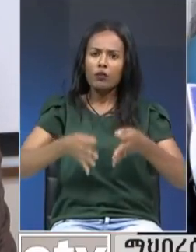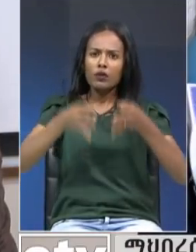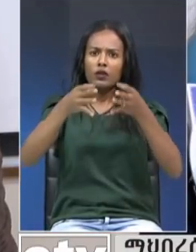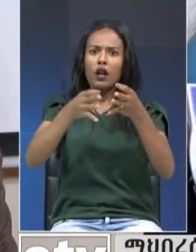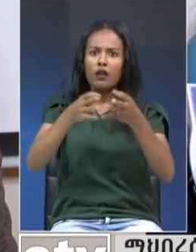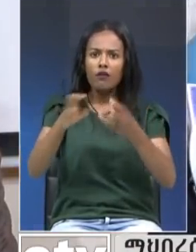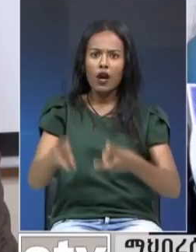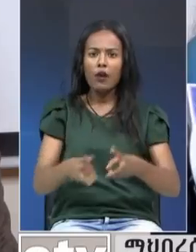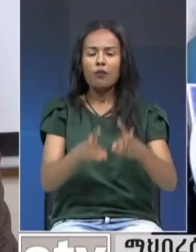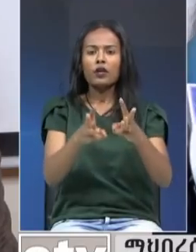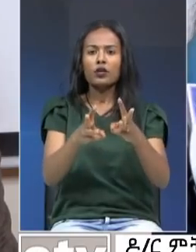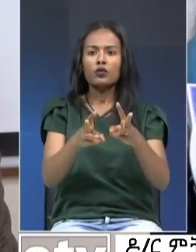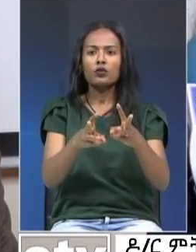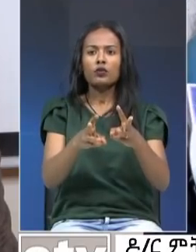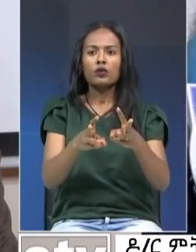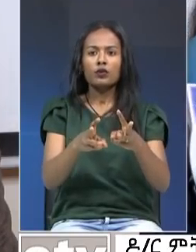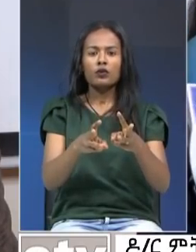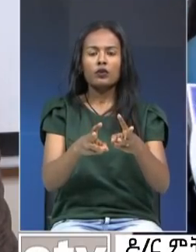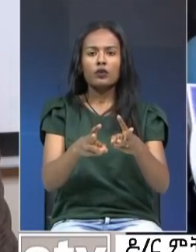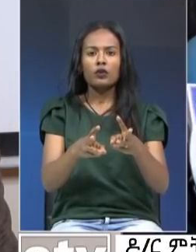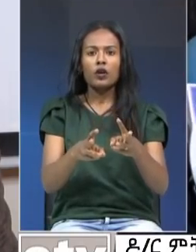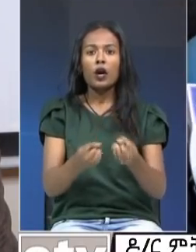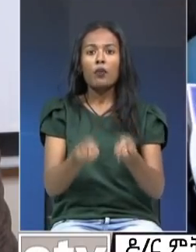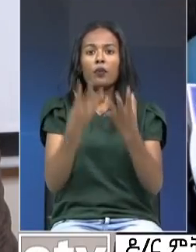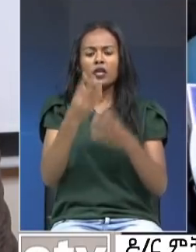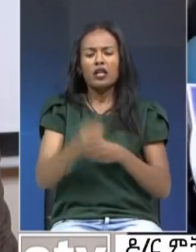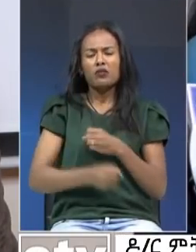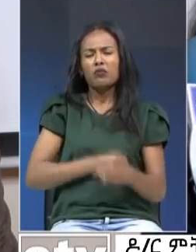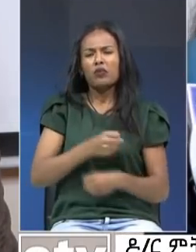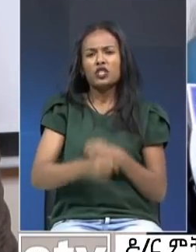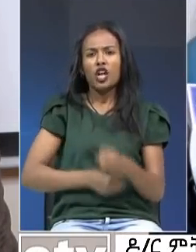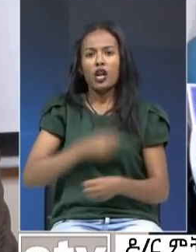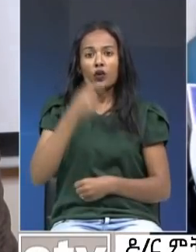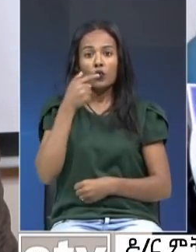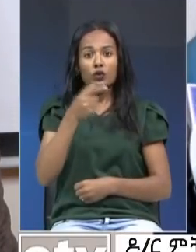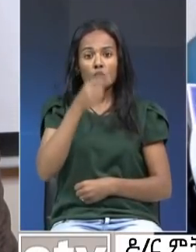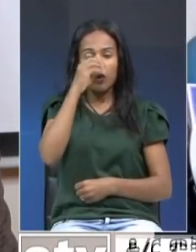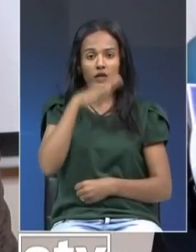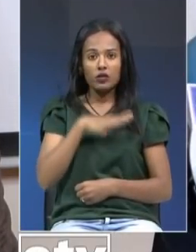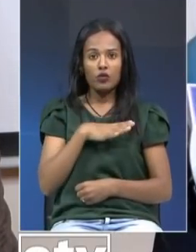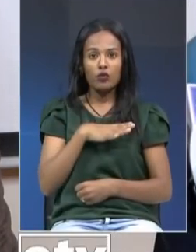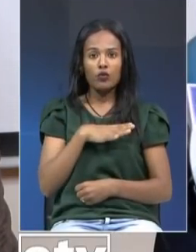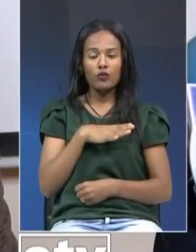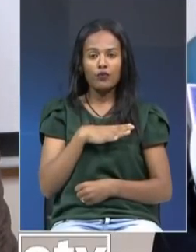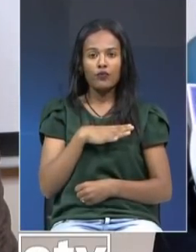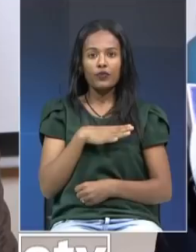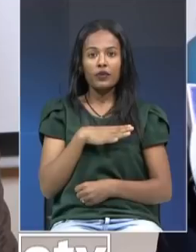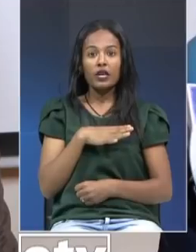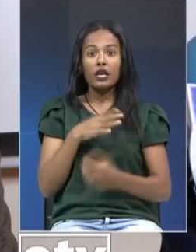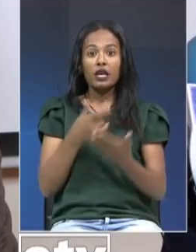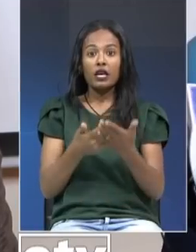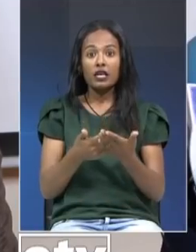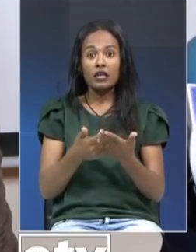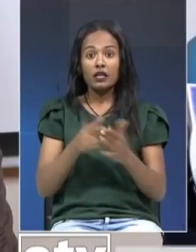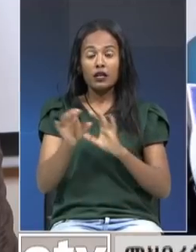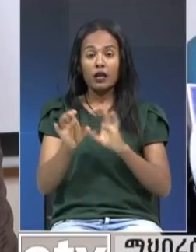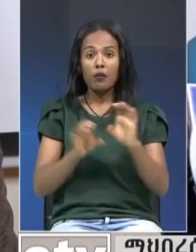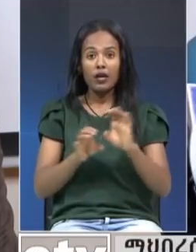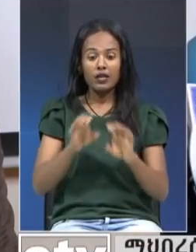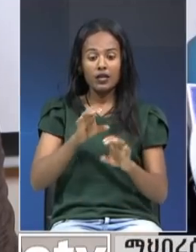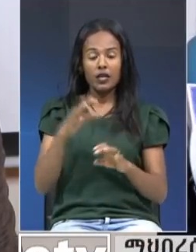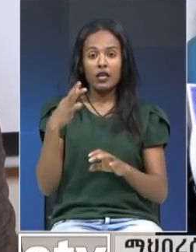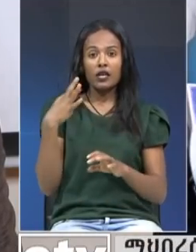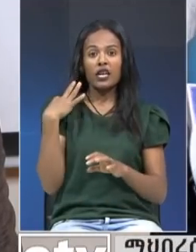መንገዱ በጣም መጨናነቅ ነው፣ በብዛት መጨናነቅ ነው ሲባል ሰው መጨናነቅ ማቆም አለበት። ይሄንን ለማድረግ